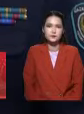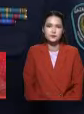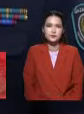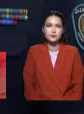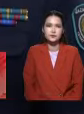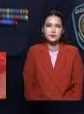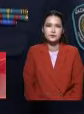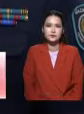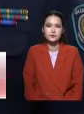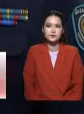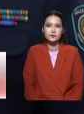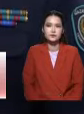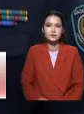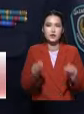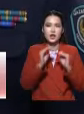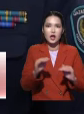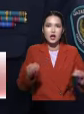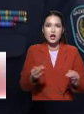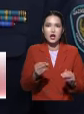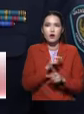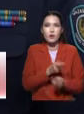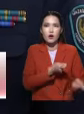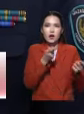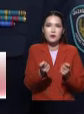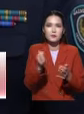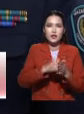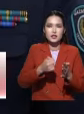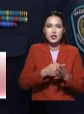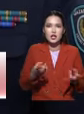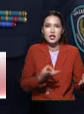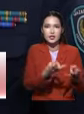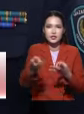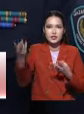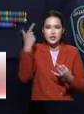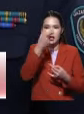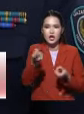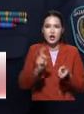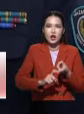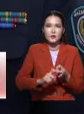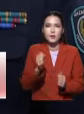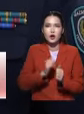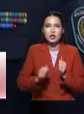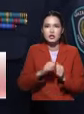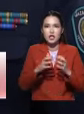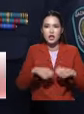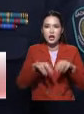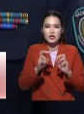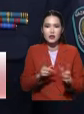Баланың денесін медицина сарапшымалары тексерді, алмайтынде зорлық-зомбылықпен қандай да өлім белгілері